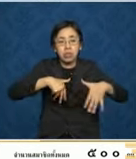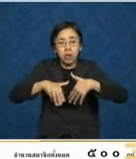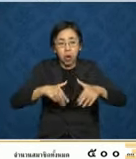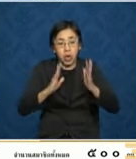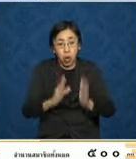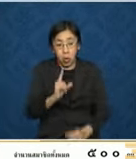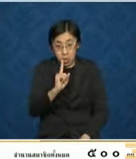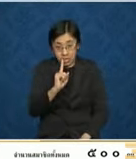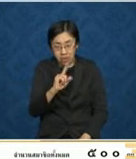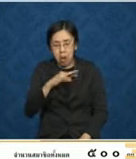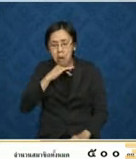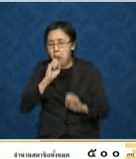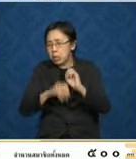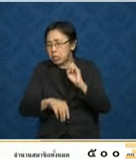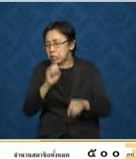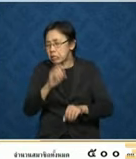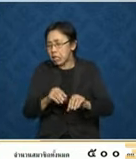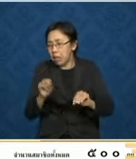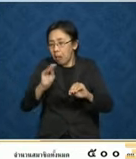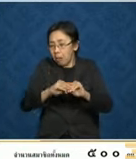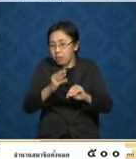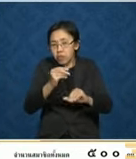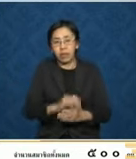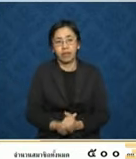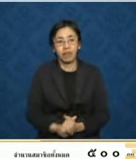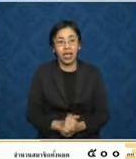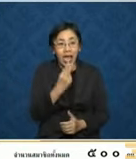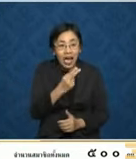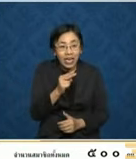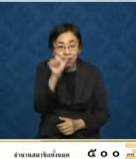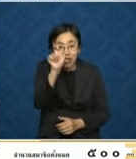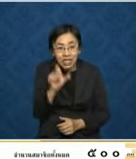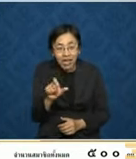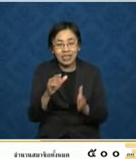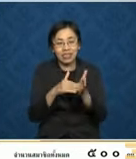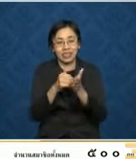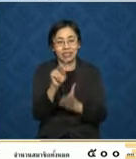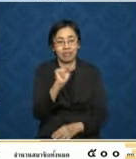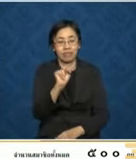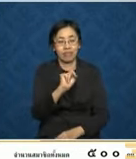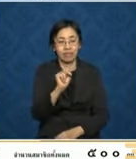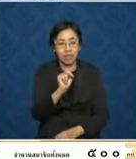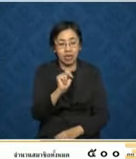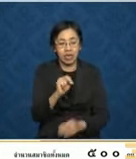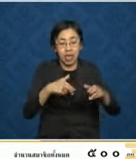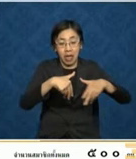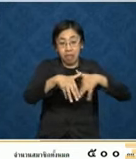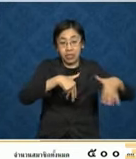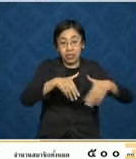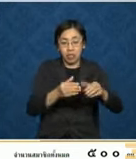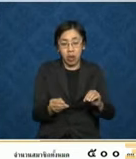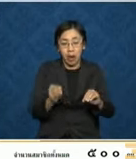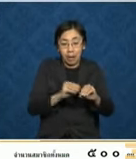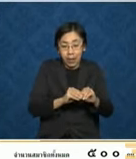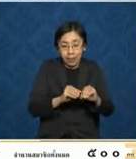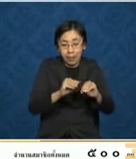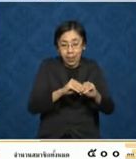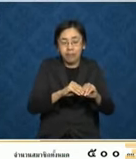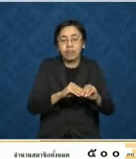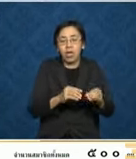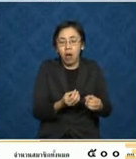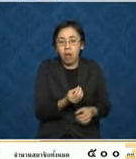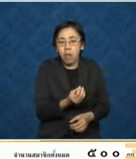ารถในการสร้างขยะเพิ่มมากขึ้นกว่าเดิมสังเกตได้จากแท่งสีน้ำเงินนะครับซึ่งแทนจำนวนประชากรที่เพิ่มขึ้นอย่างค่อยเป็นค่อย